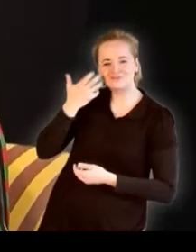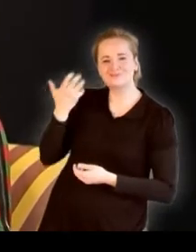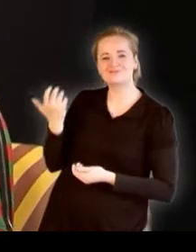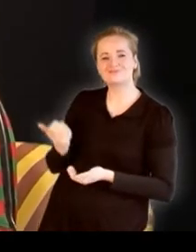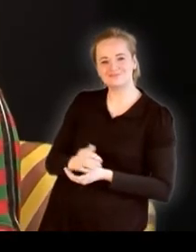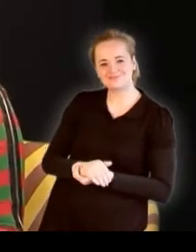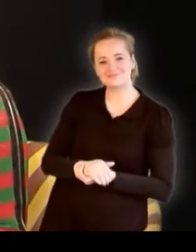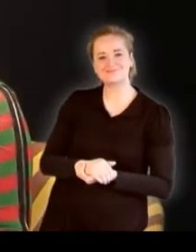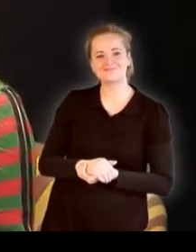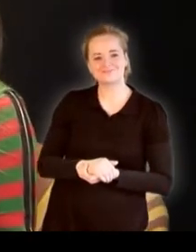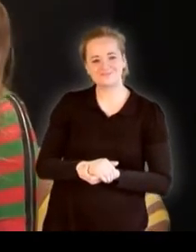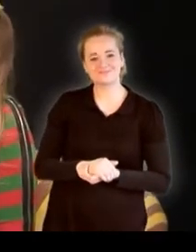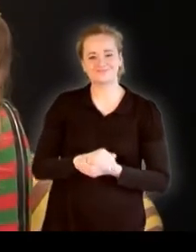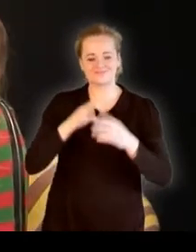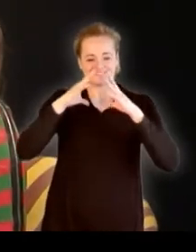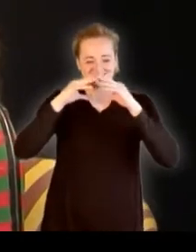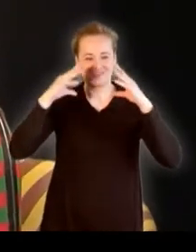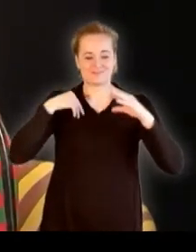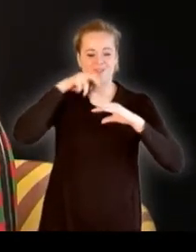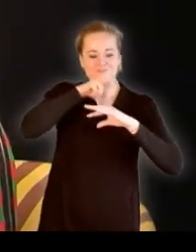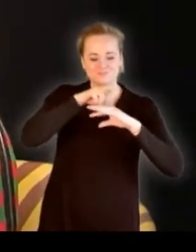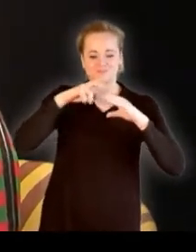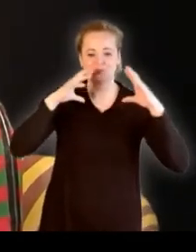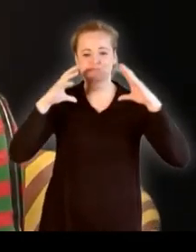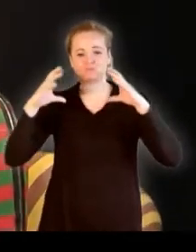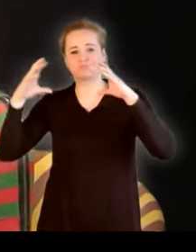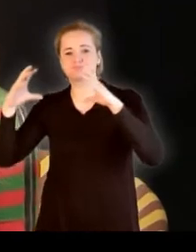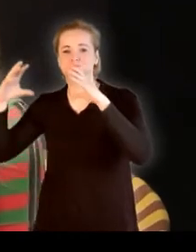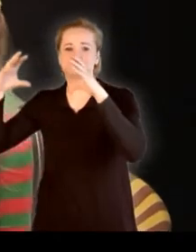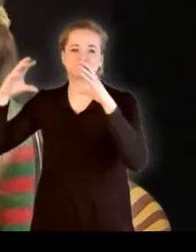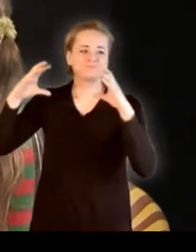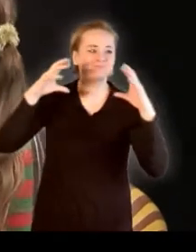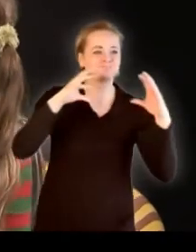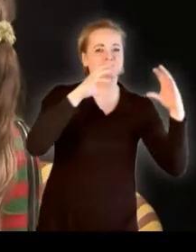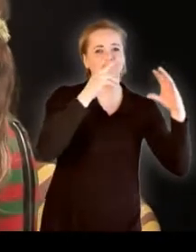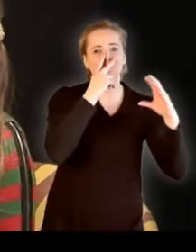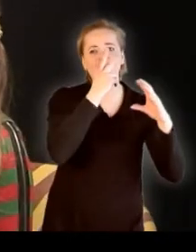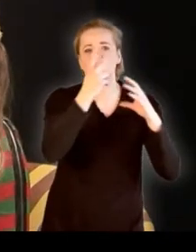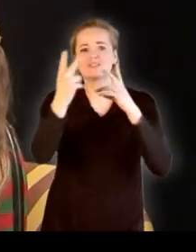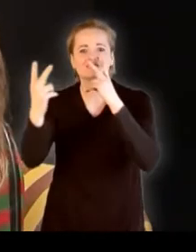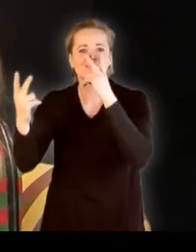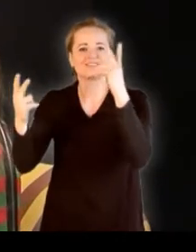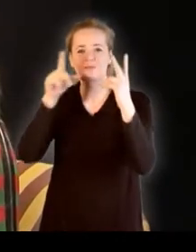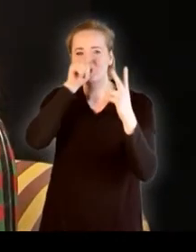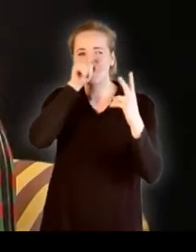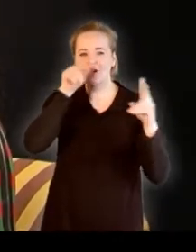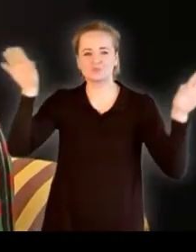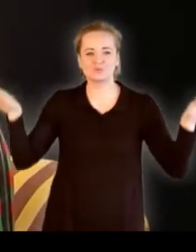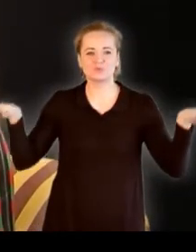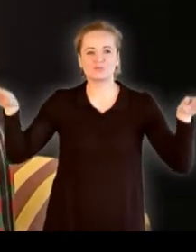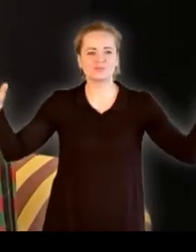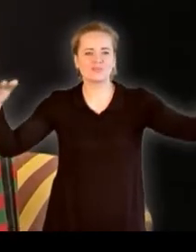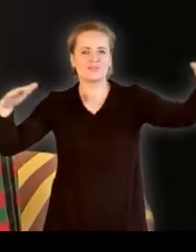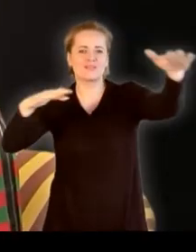žmonės bėgtų iš namų, paskraidyt ant debesų. Ten aukštai paukščių